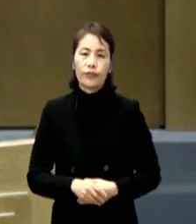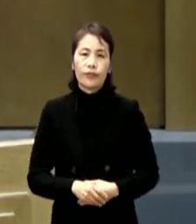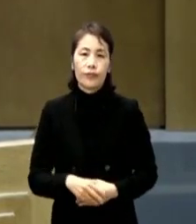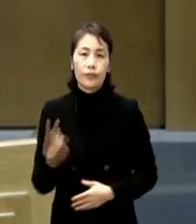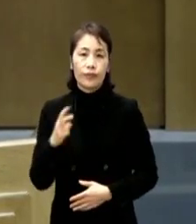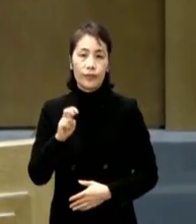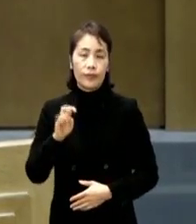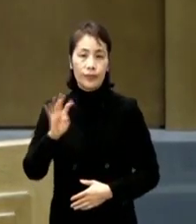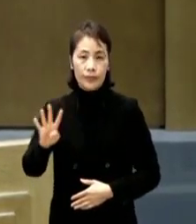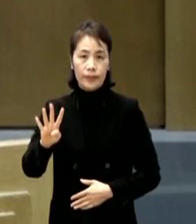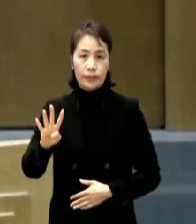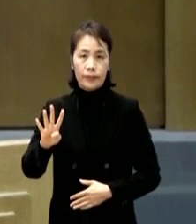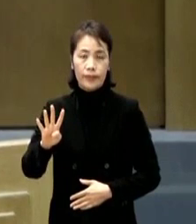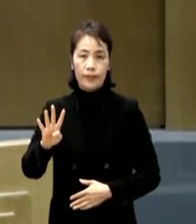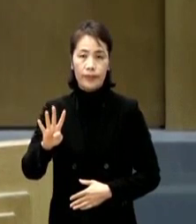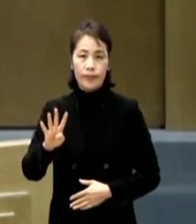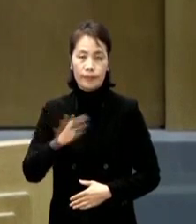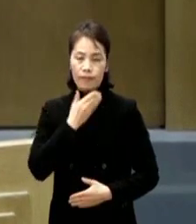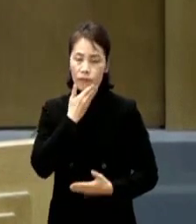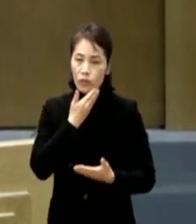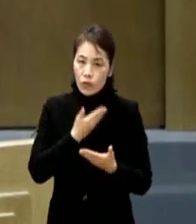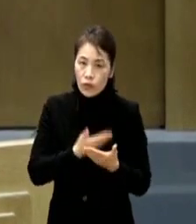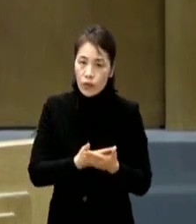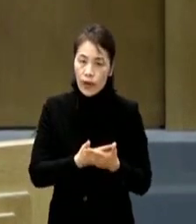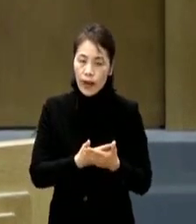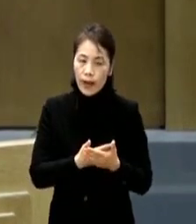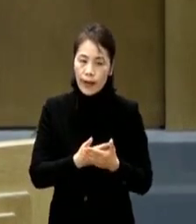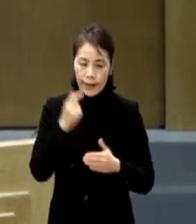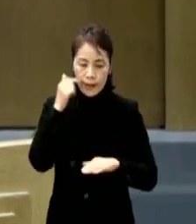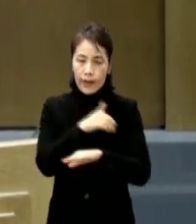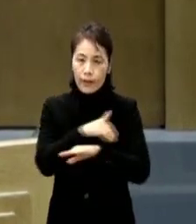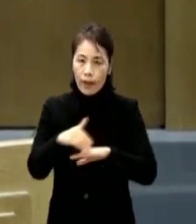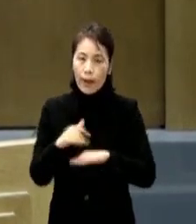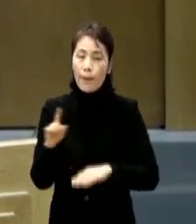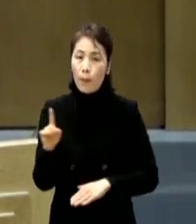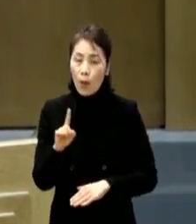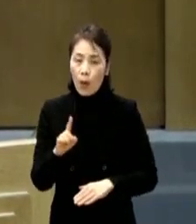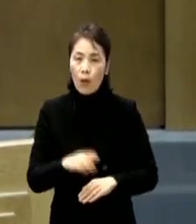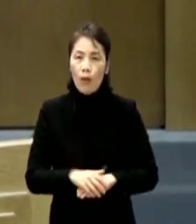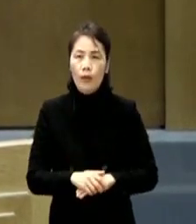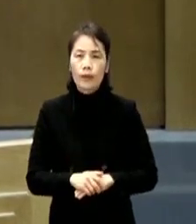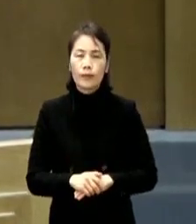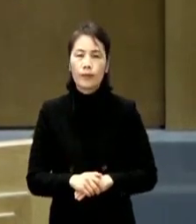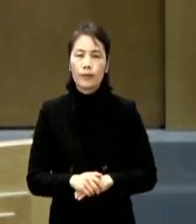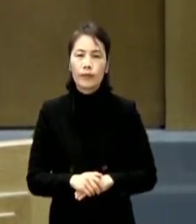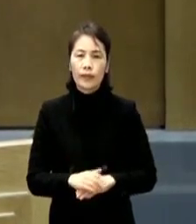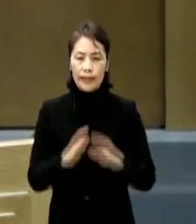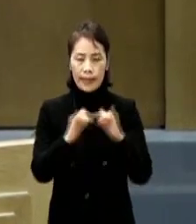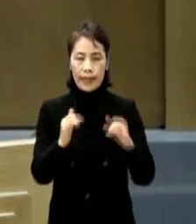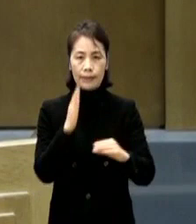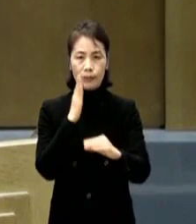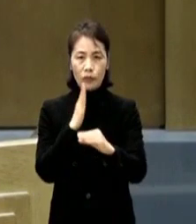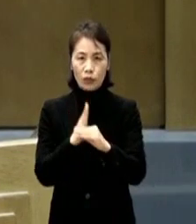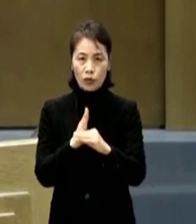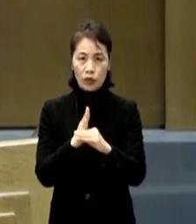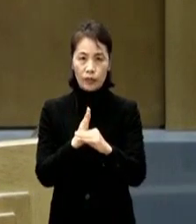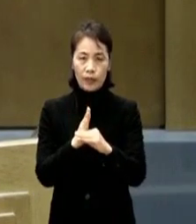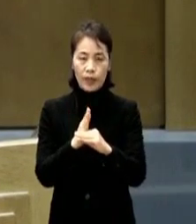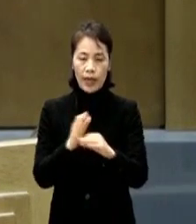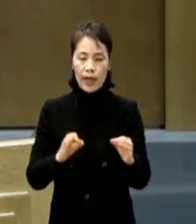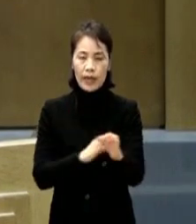2024년 경기도정의 핵심 전략은 휴머노믹스입니다. 사람 중심의 경제